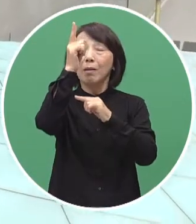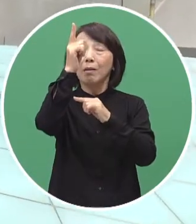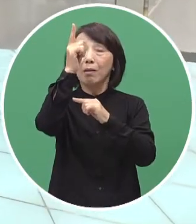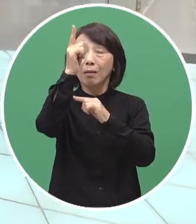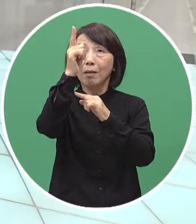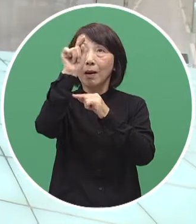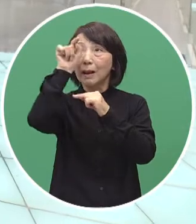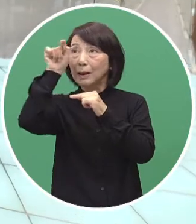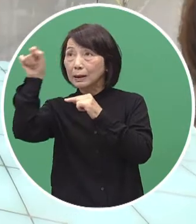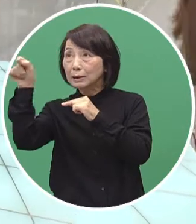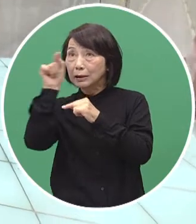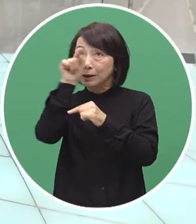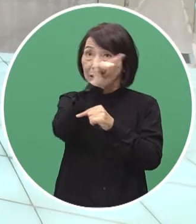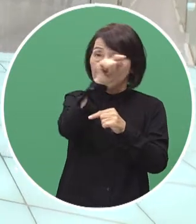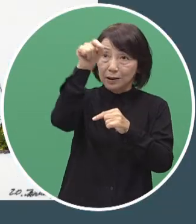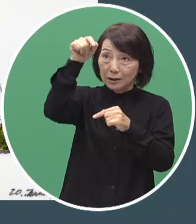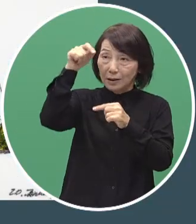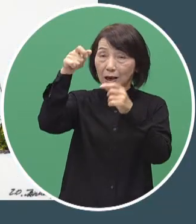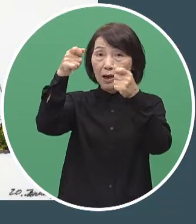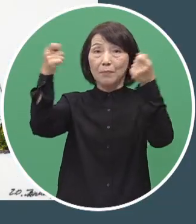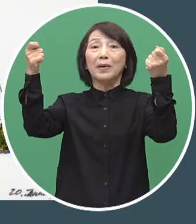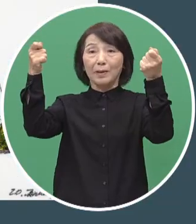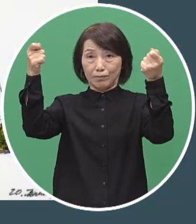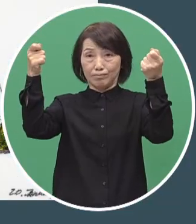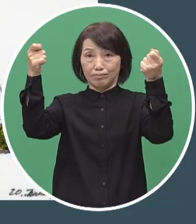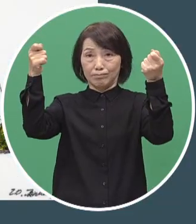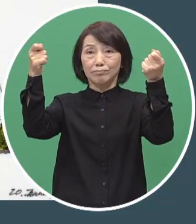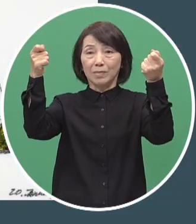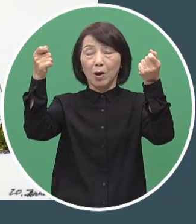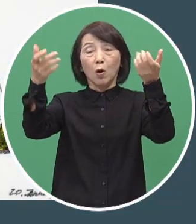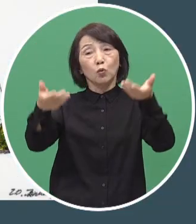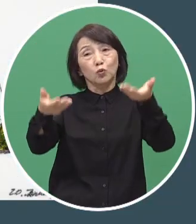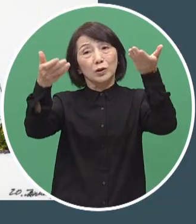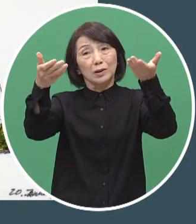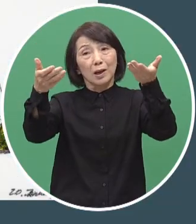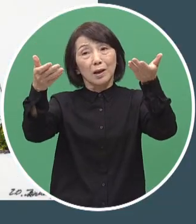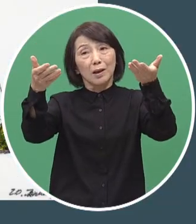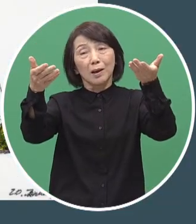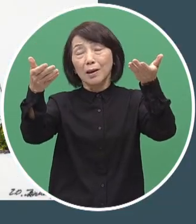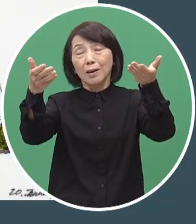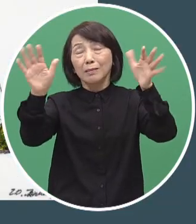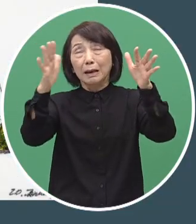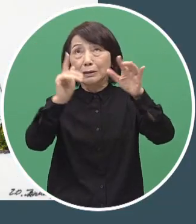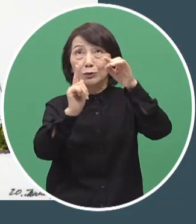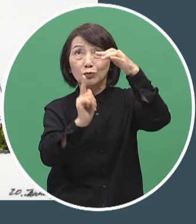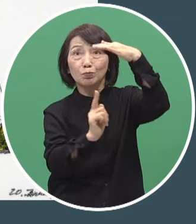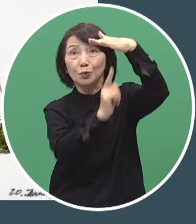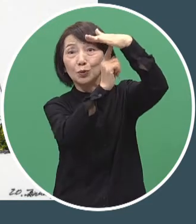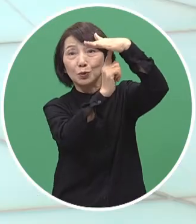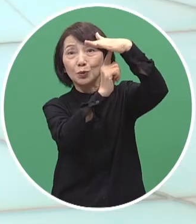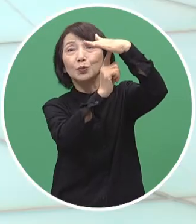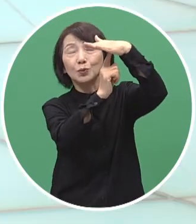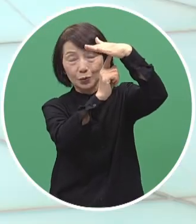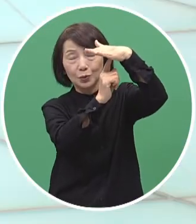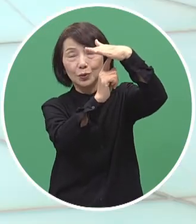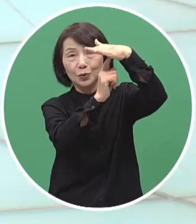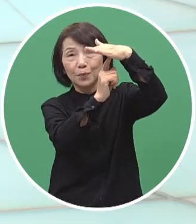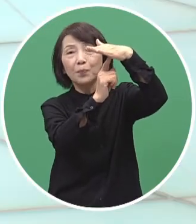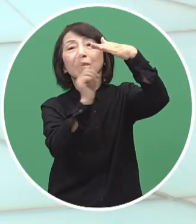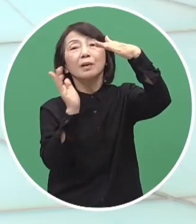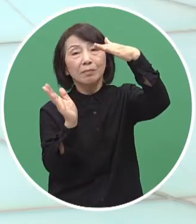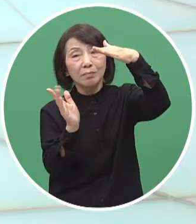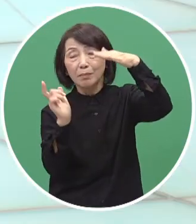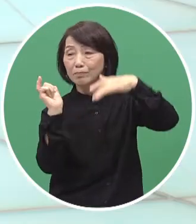結局この三方で引っ張って、まあ立ってるんではないですけど、浮いてはいないですけど、天井に突き上がって力